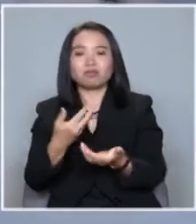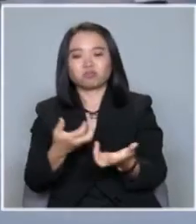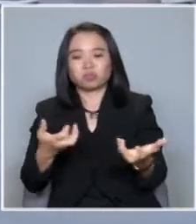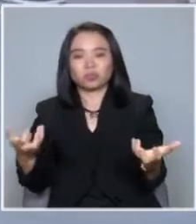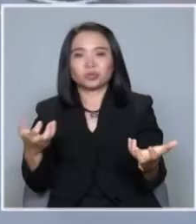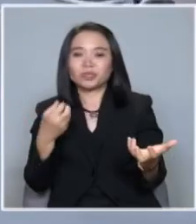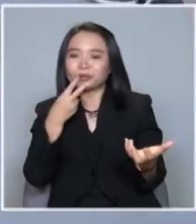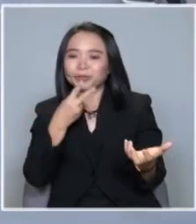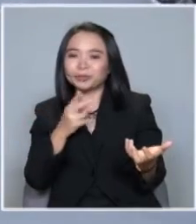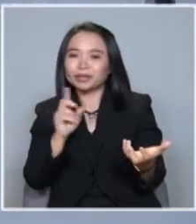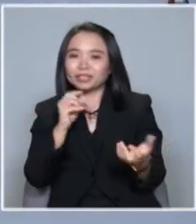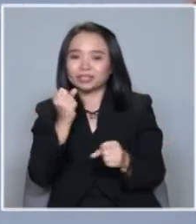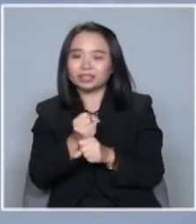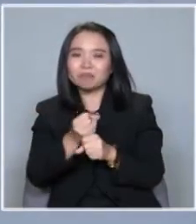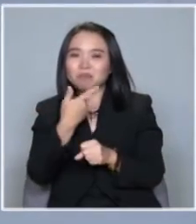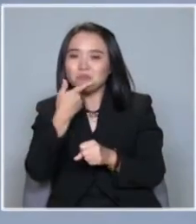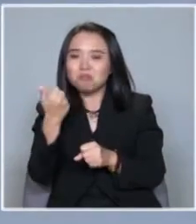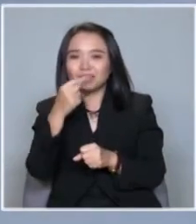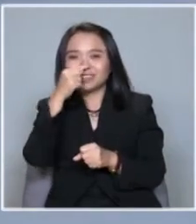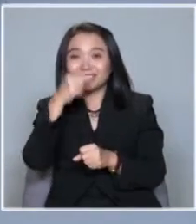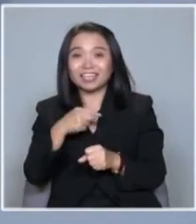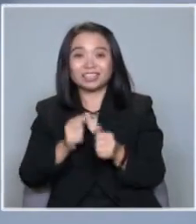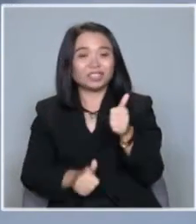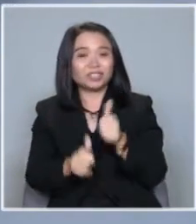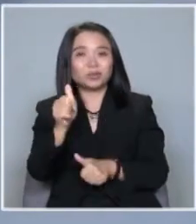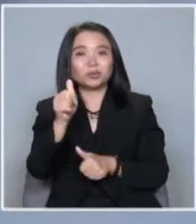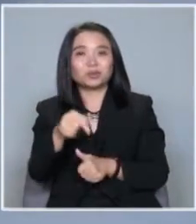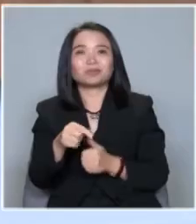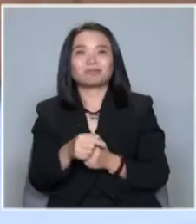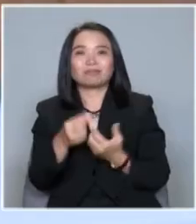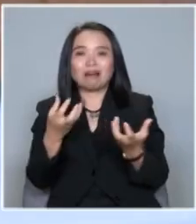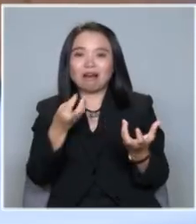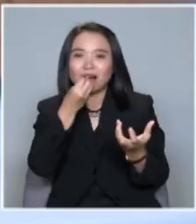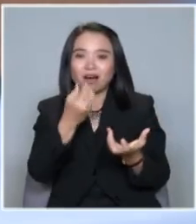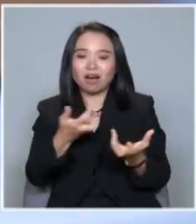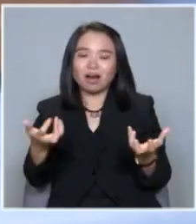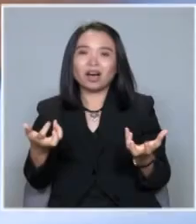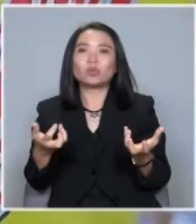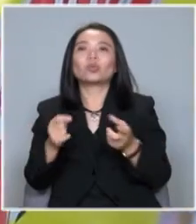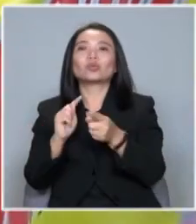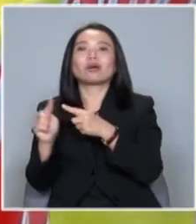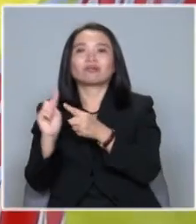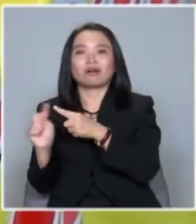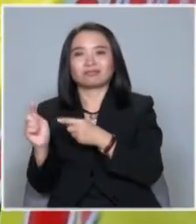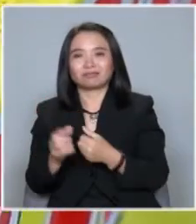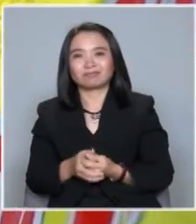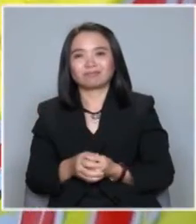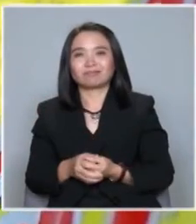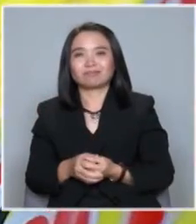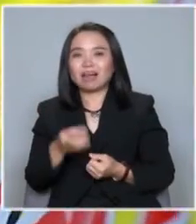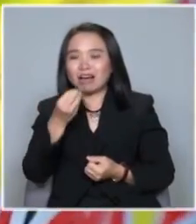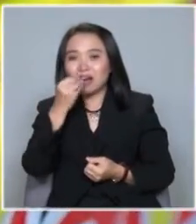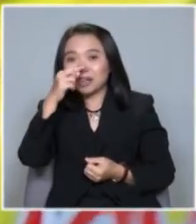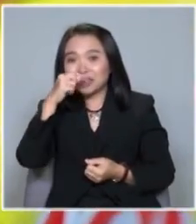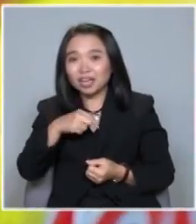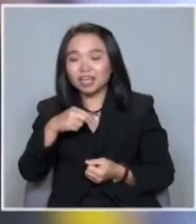ฟ้นหาแชมเปี้ยนเชฟอาหารไทยและขบวนพาเลทสุดยอดอาหารสตรีทฟู้ดและฟู้ดทรัคชื่อดังทั้งอาหารไทย